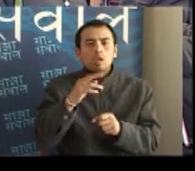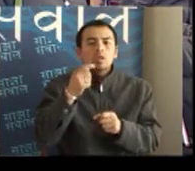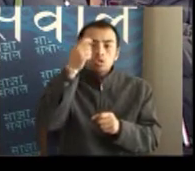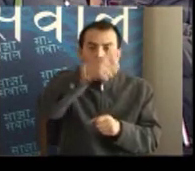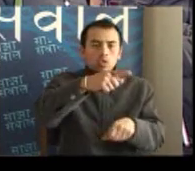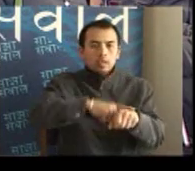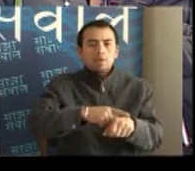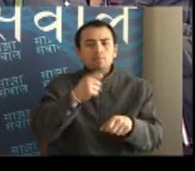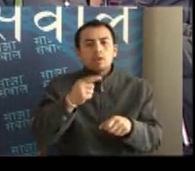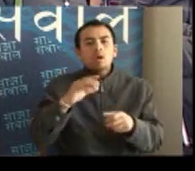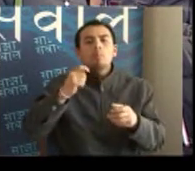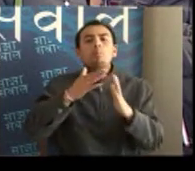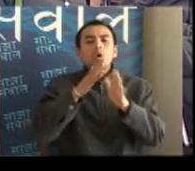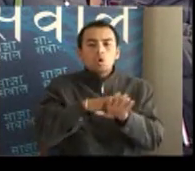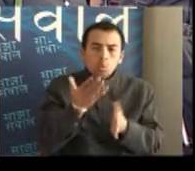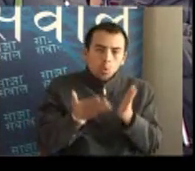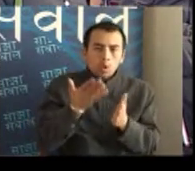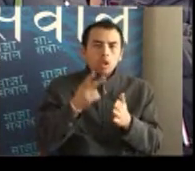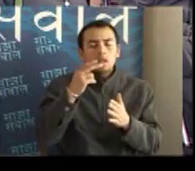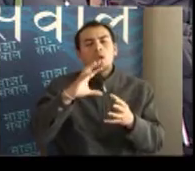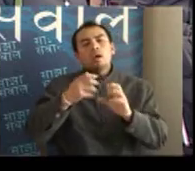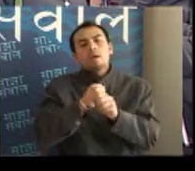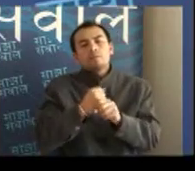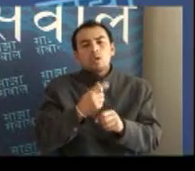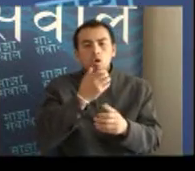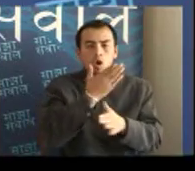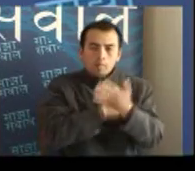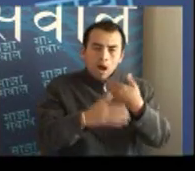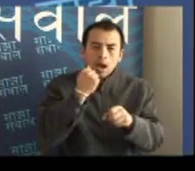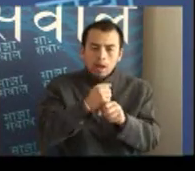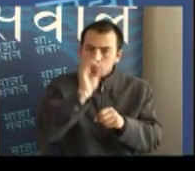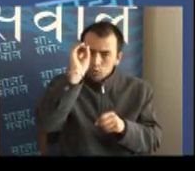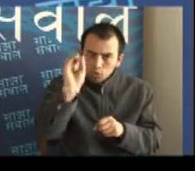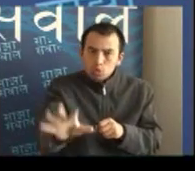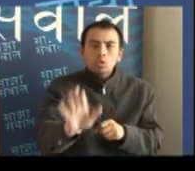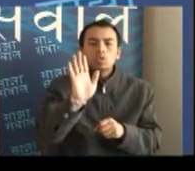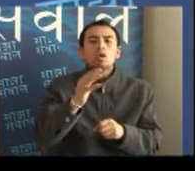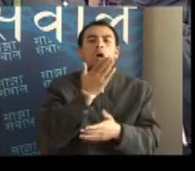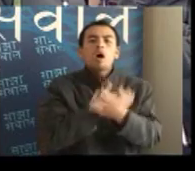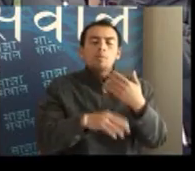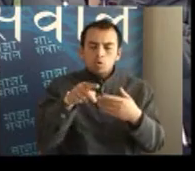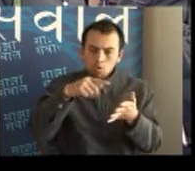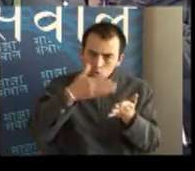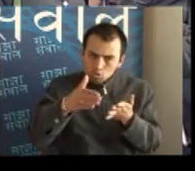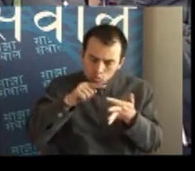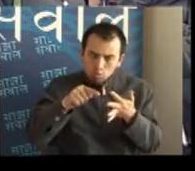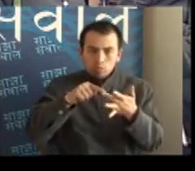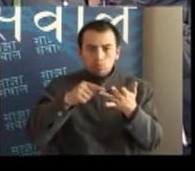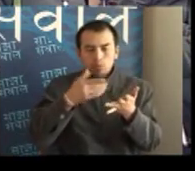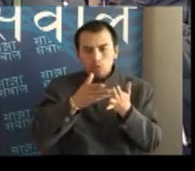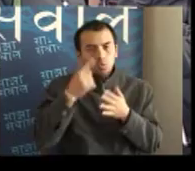बुझाउन जाँदाखेरि कर्पोरेट हाउसलाई तिमीले यतिजना अपाङ्गलाई रोजगारी दिएर छौ यतिजनालाई दिए बापत यो छुट्टी पाउँछौ भन्ने